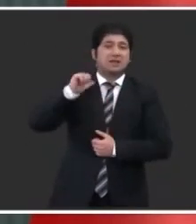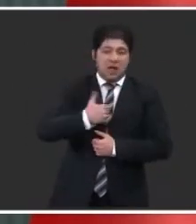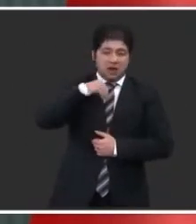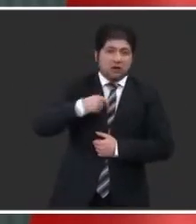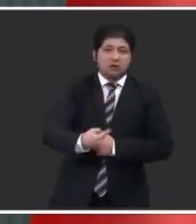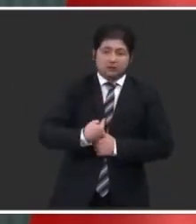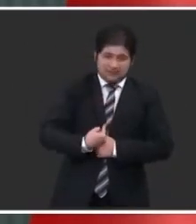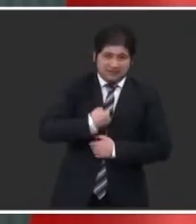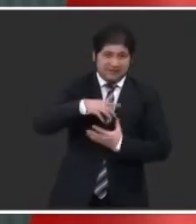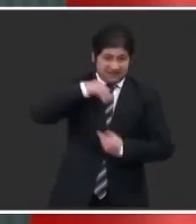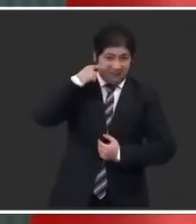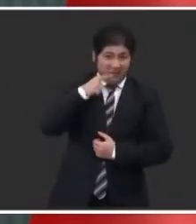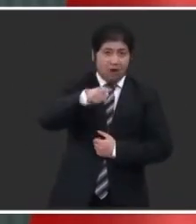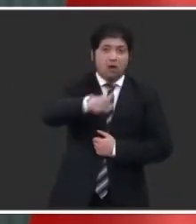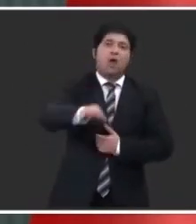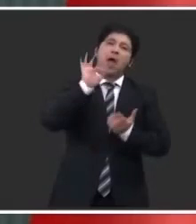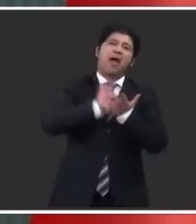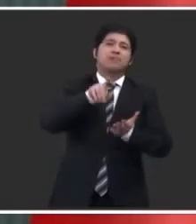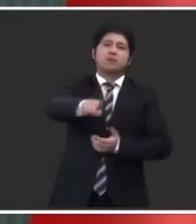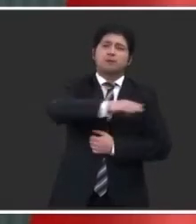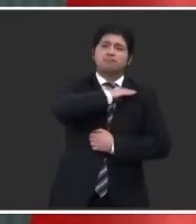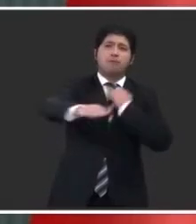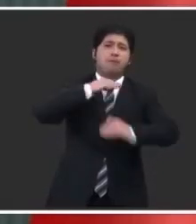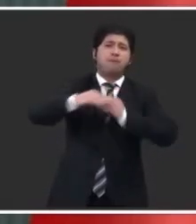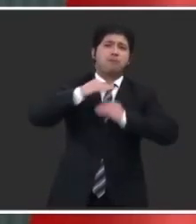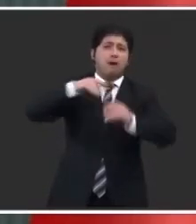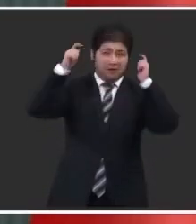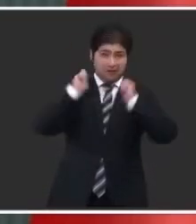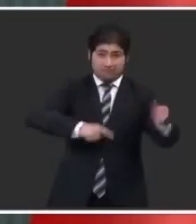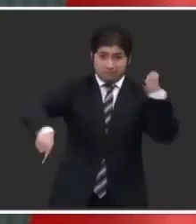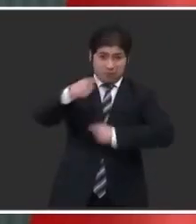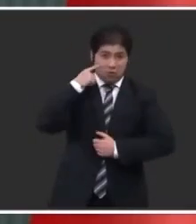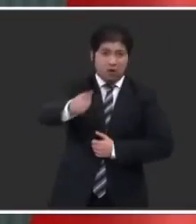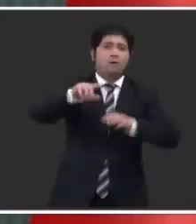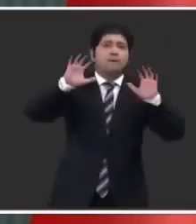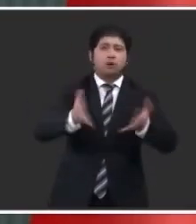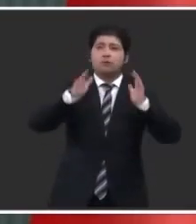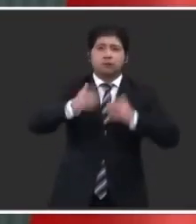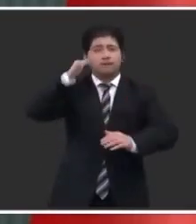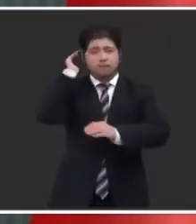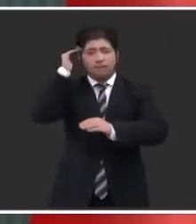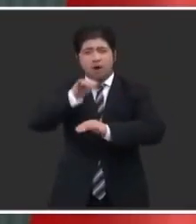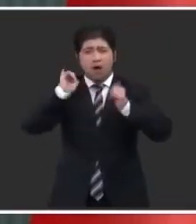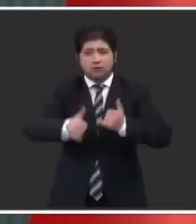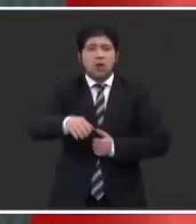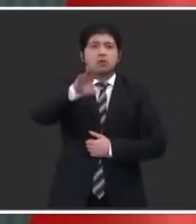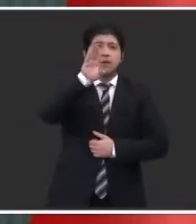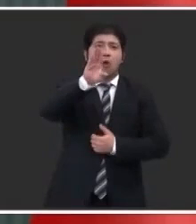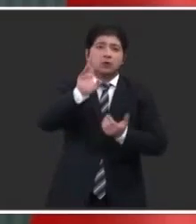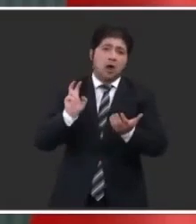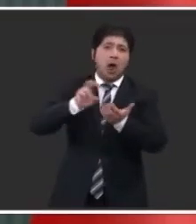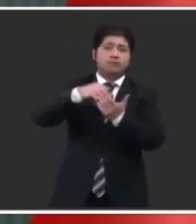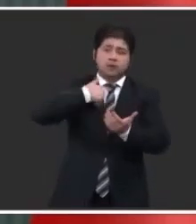iradesine karşı bir kırbaç gibi kullanma gayretlerinin yol açtığı hasarı demokrasi ve Kalkınma